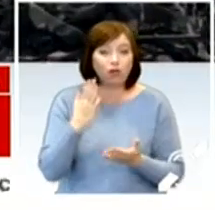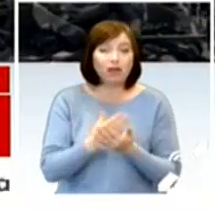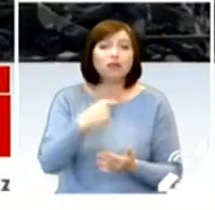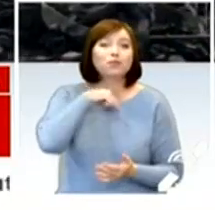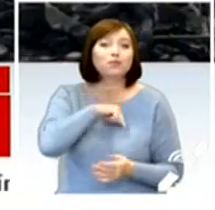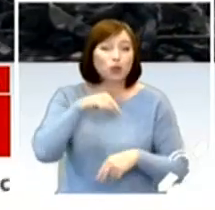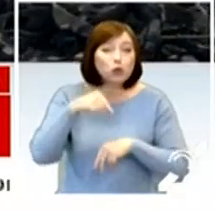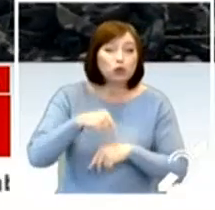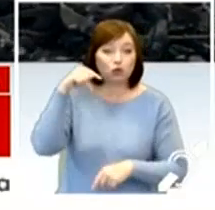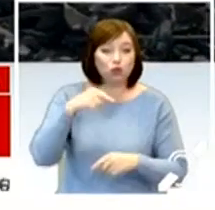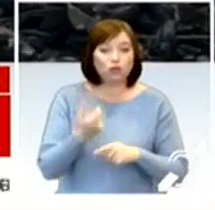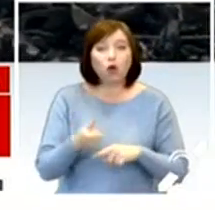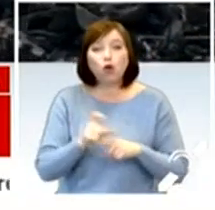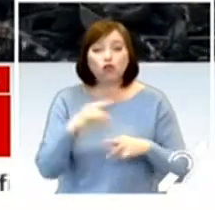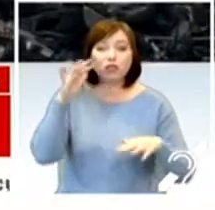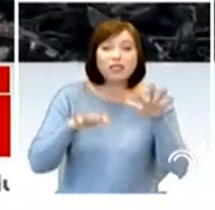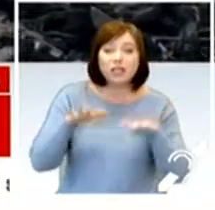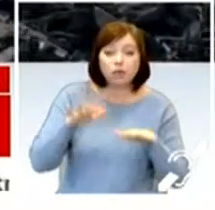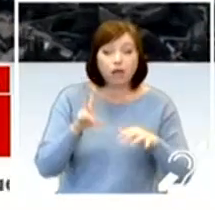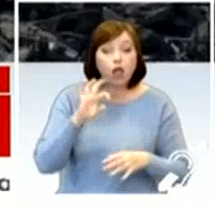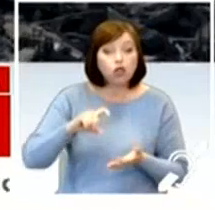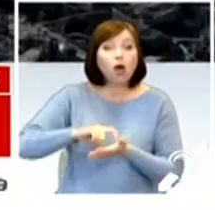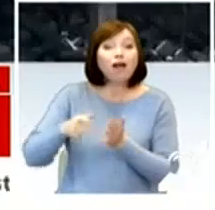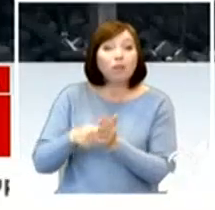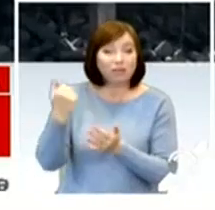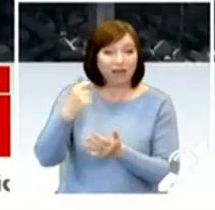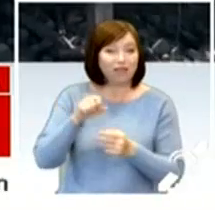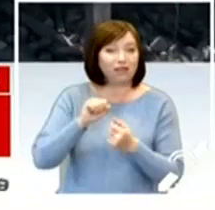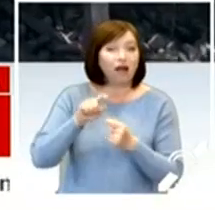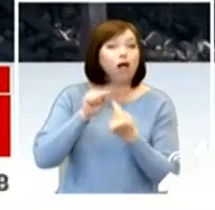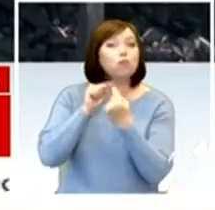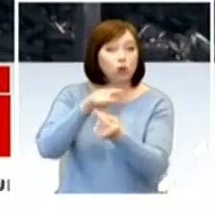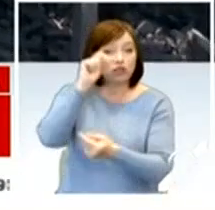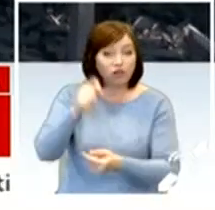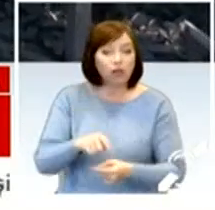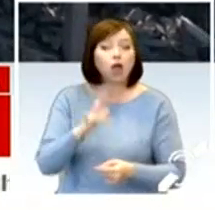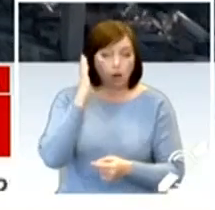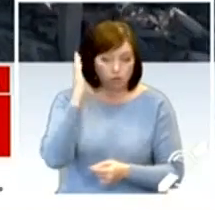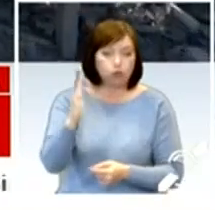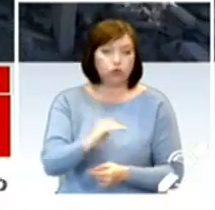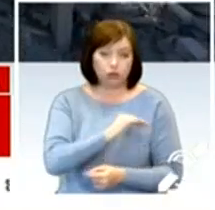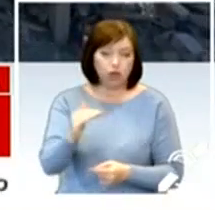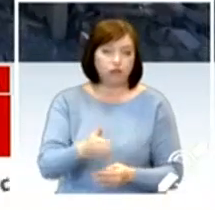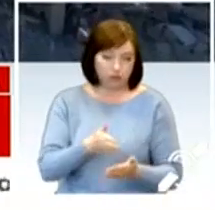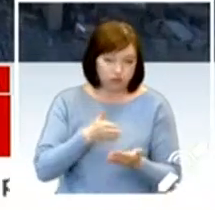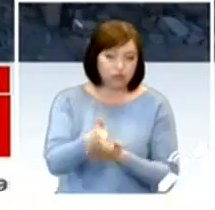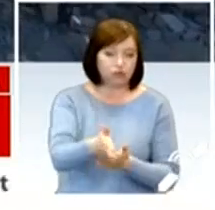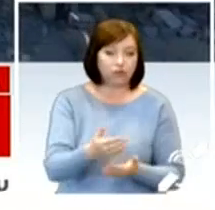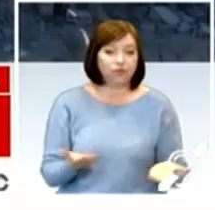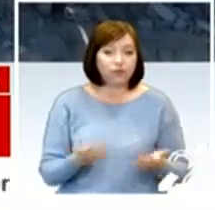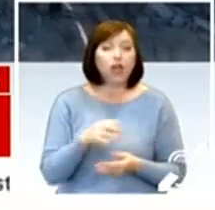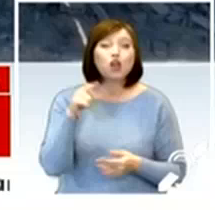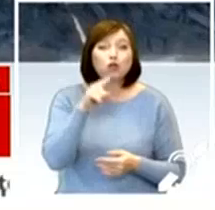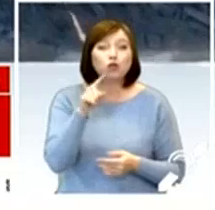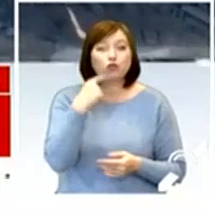sensibile, foarte multe variabile, însă cabinetul de război probabil că va face și acest pas cât de curând. Cât despre românul de care spuneai